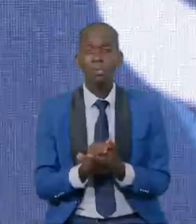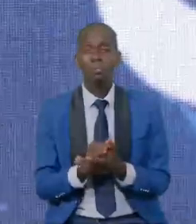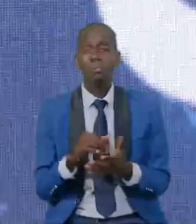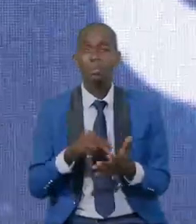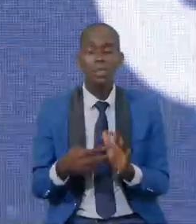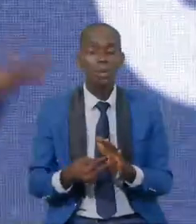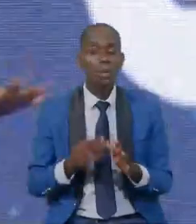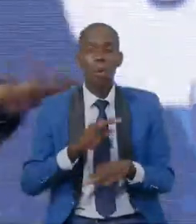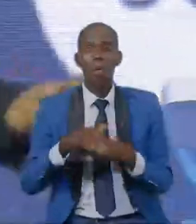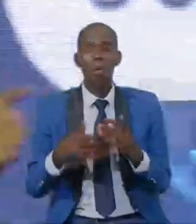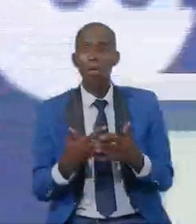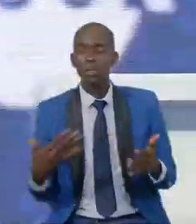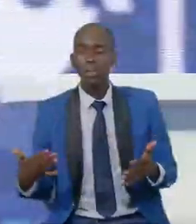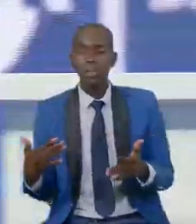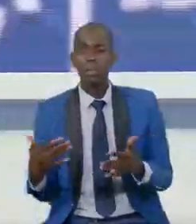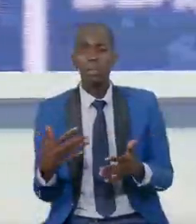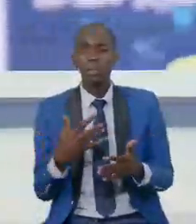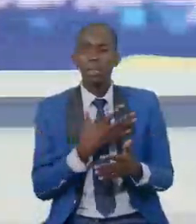foyer.